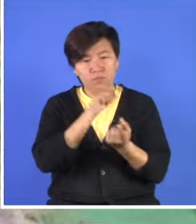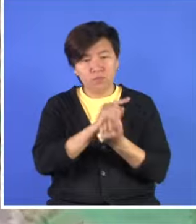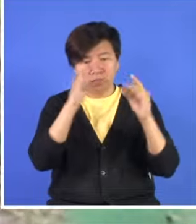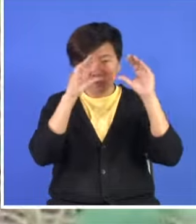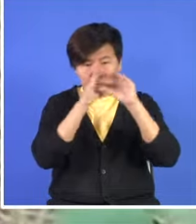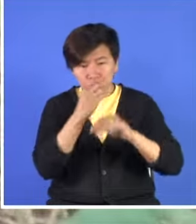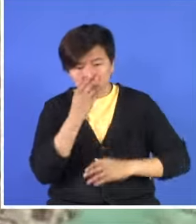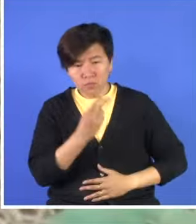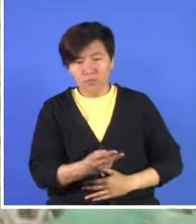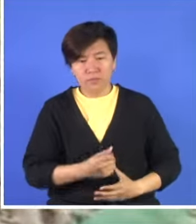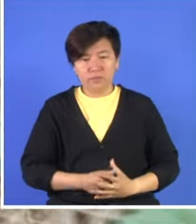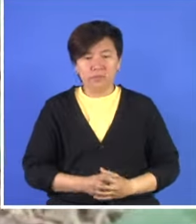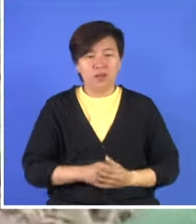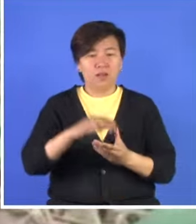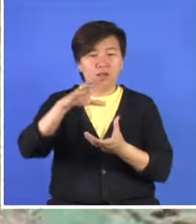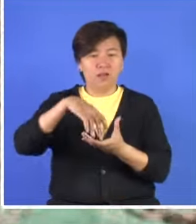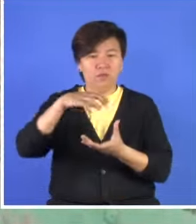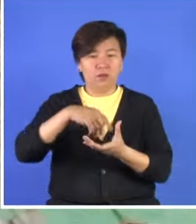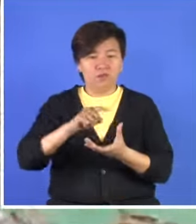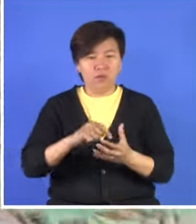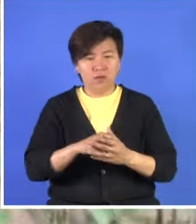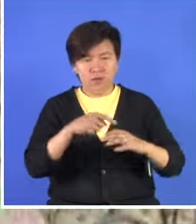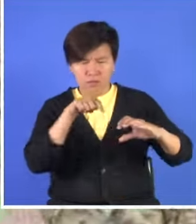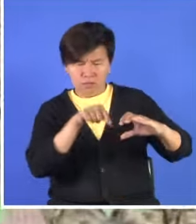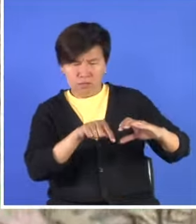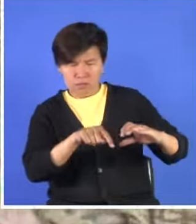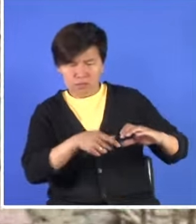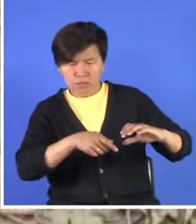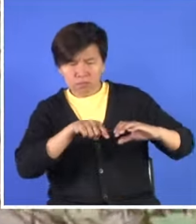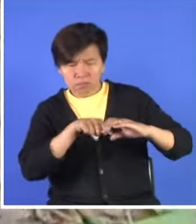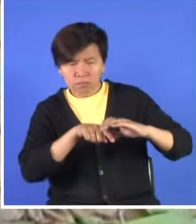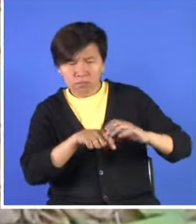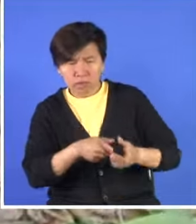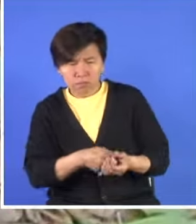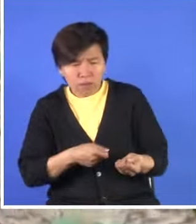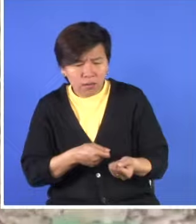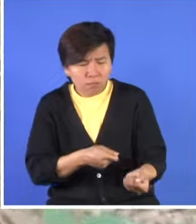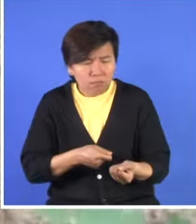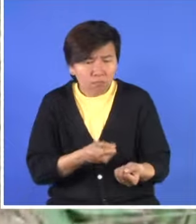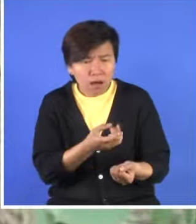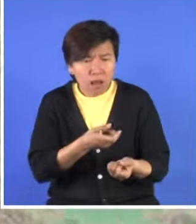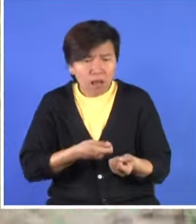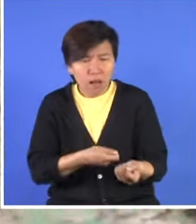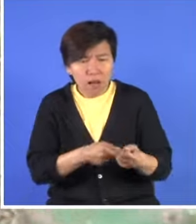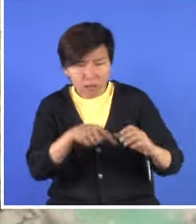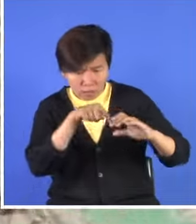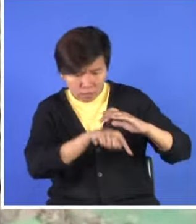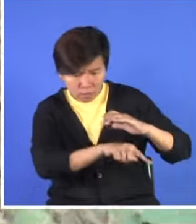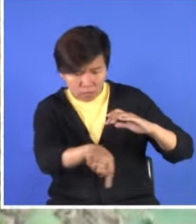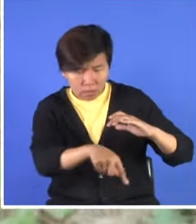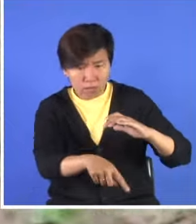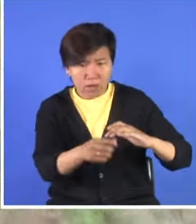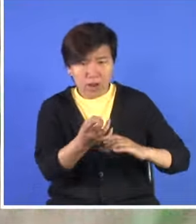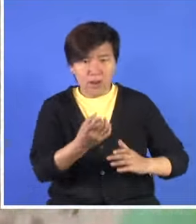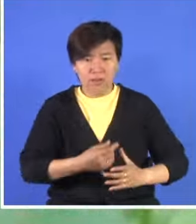างนั้นเถอะแล้วก็มาเล่าให้ฟังนะ อยู่ในรู ในรูฮะอะไรเอ่ยอยู่ในรูฮะมีหลายอย่างที่อยู่ในรูแต่ว่า